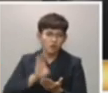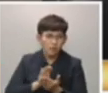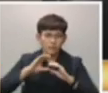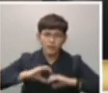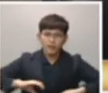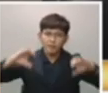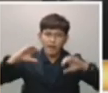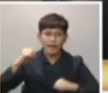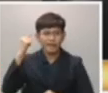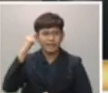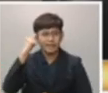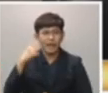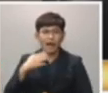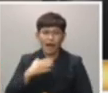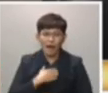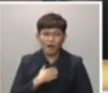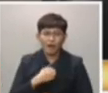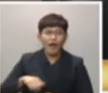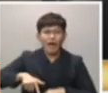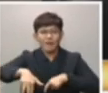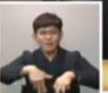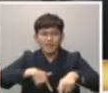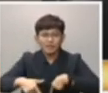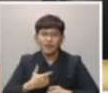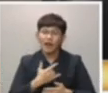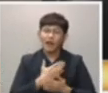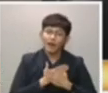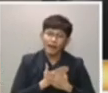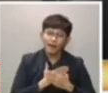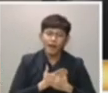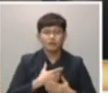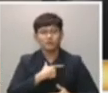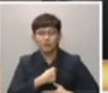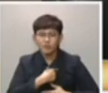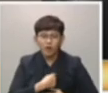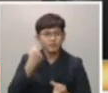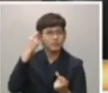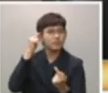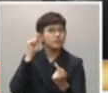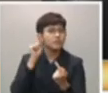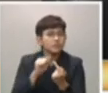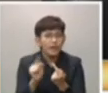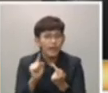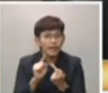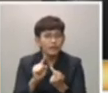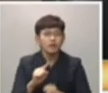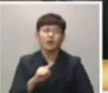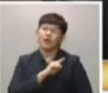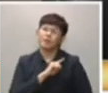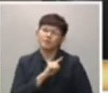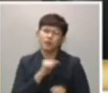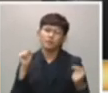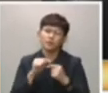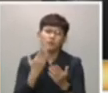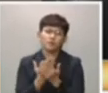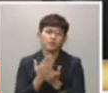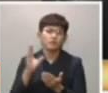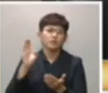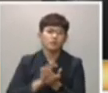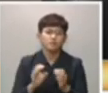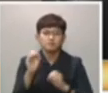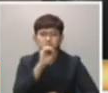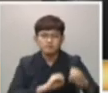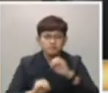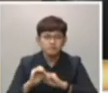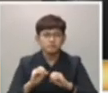ร้างคะแนนนิยมให้กับตนเองและพรรคการเมืองโดยไม่ได้คำนึงถึงภาระด้านงบประมาณของประเทศ